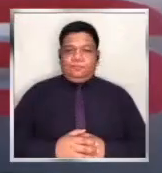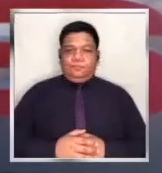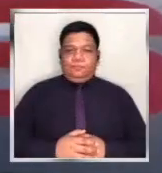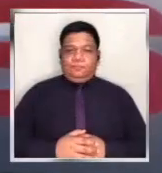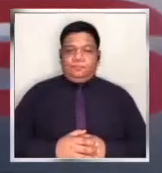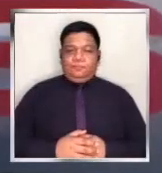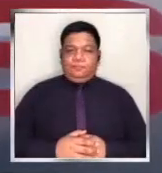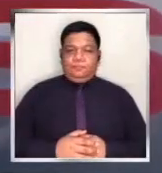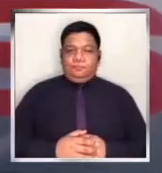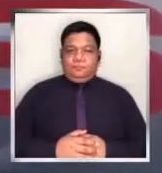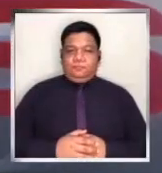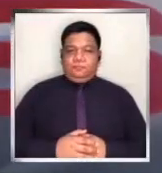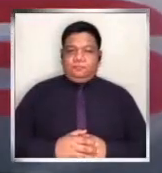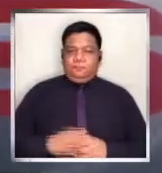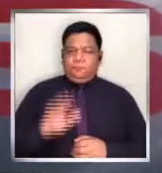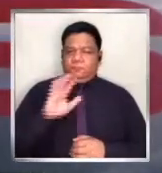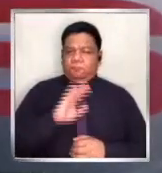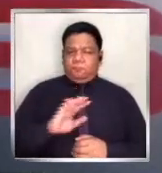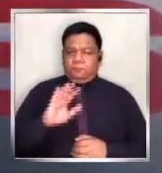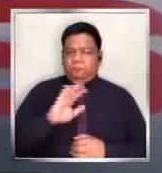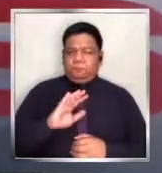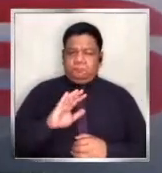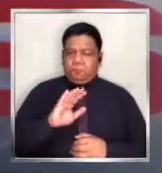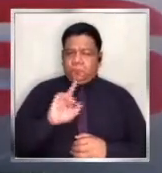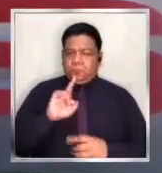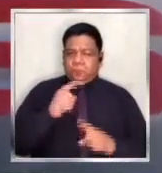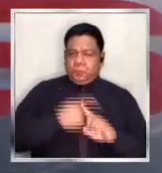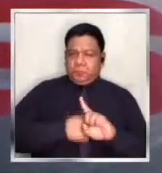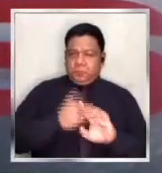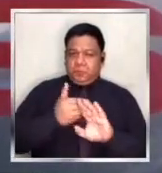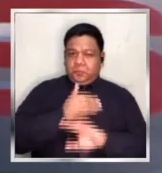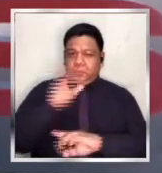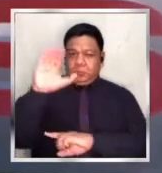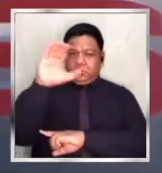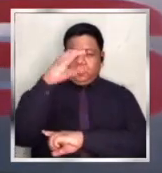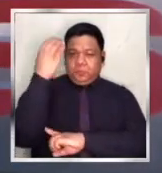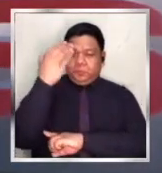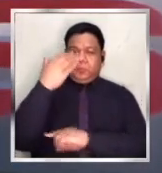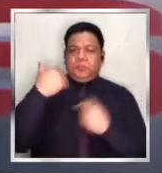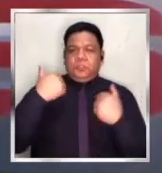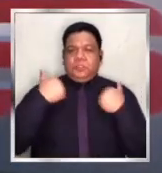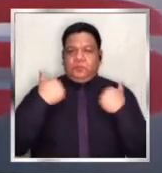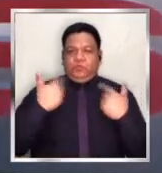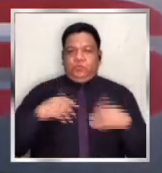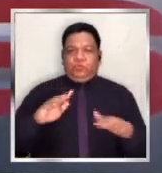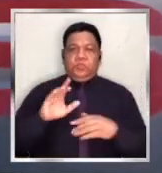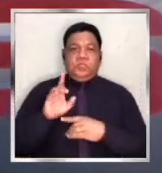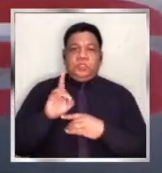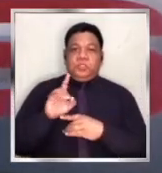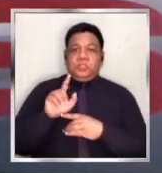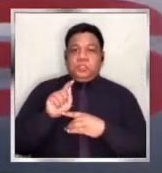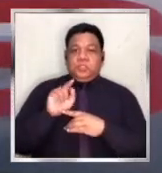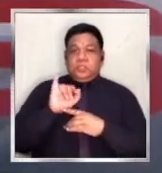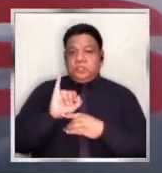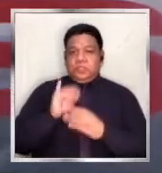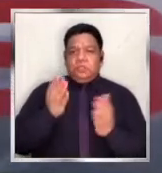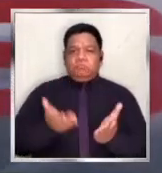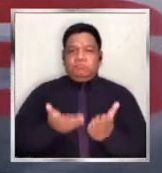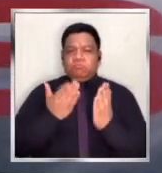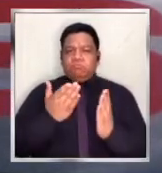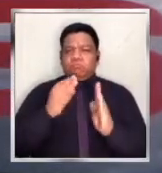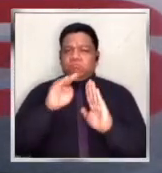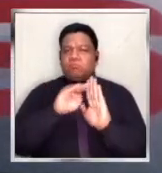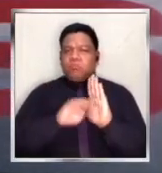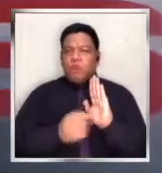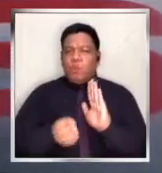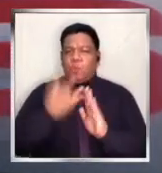Mahigit isang buwan bago ang Pasko, naglabas na ng suggested retail price ang Department of Trade and Industry para sa mga